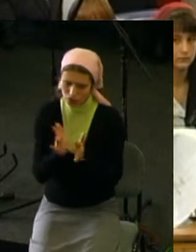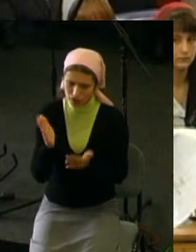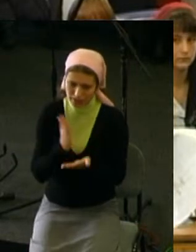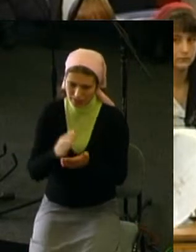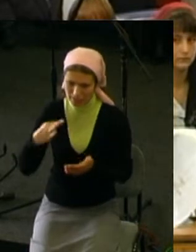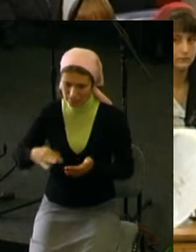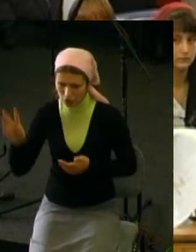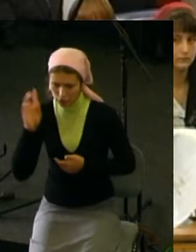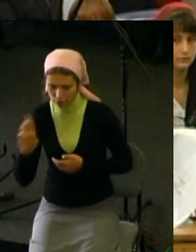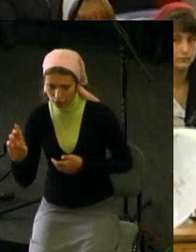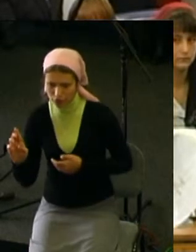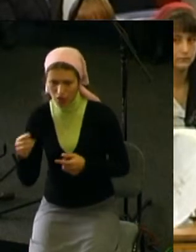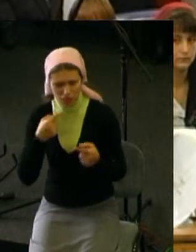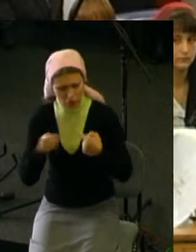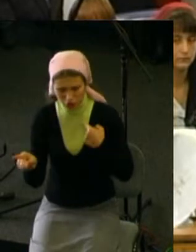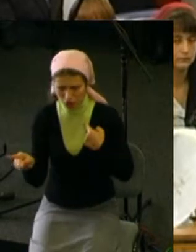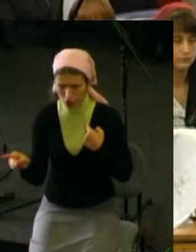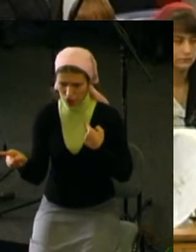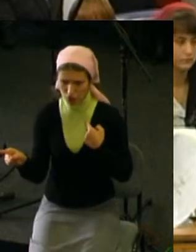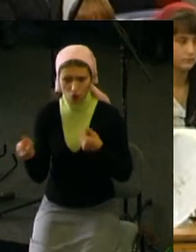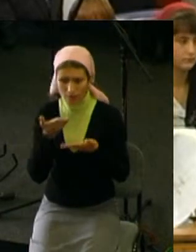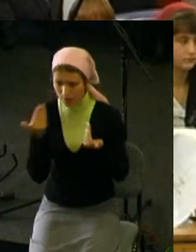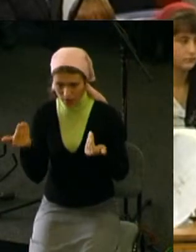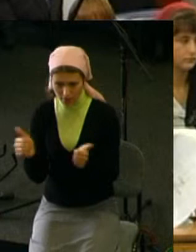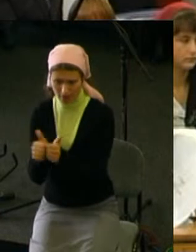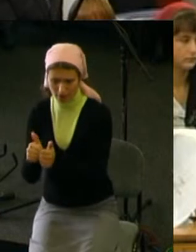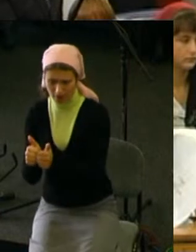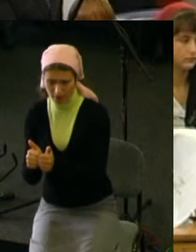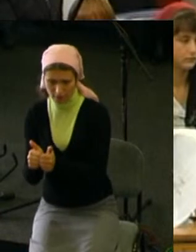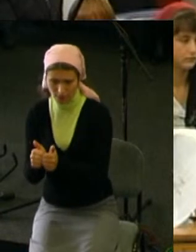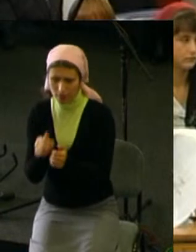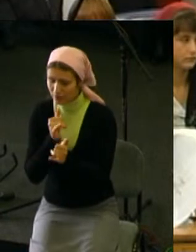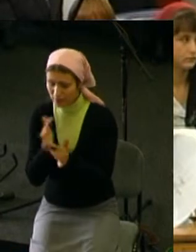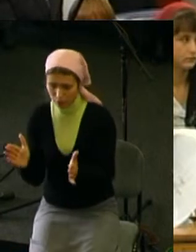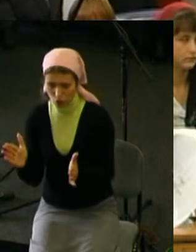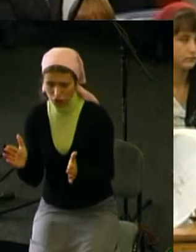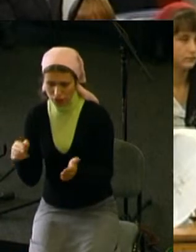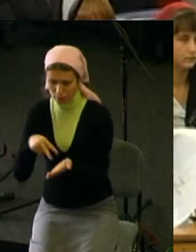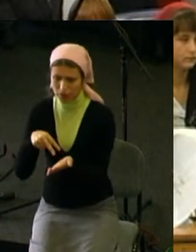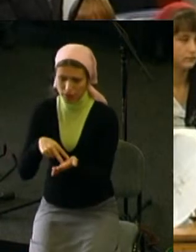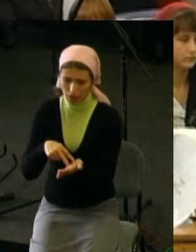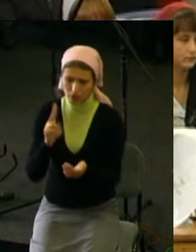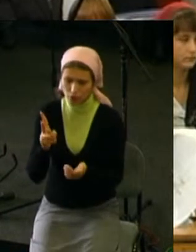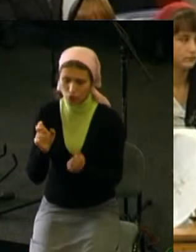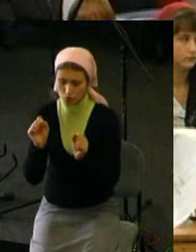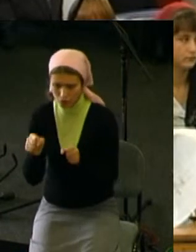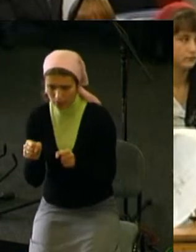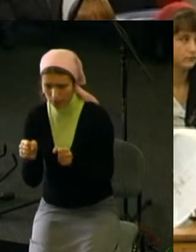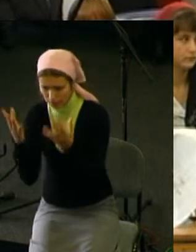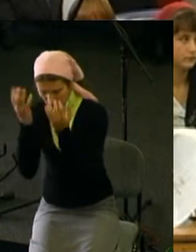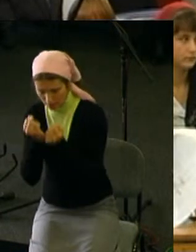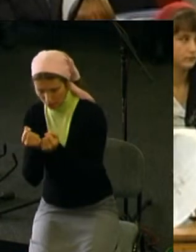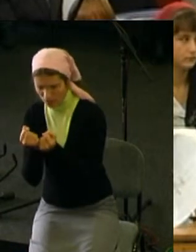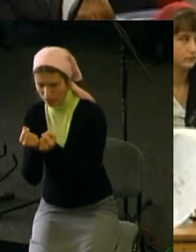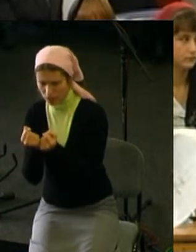є син божий то іншого поруч з ним немає не можна поставити нікого в бій